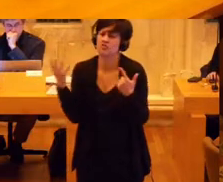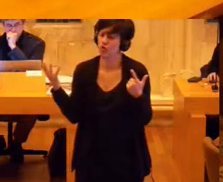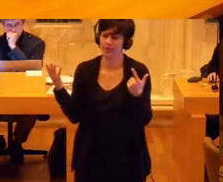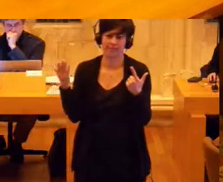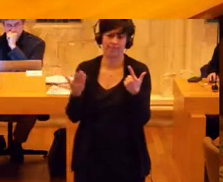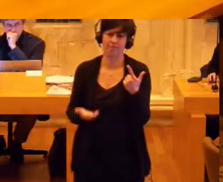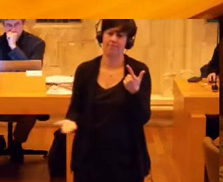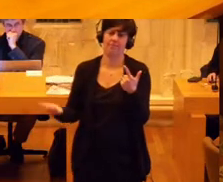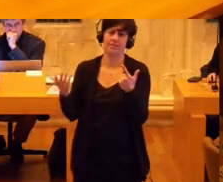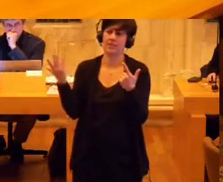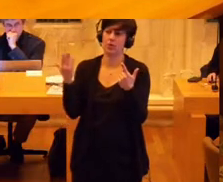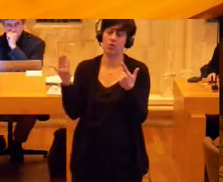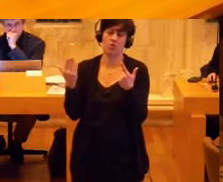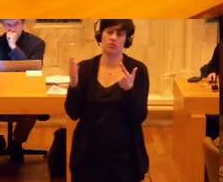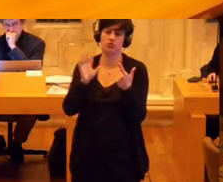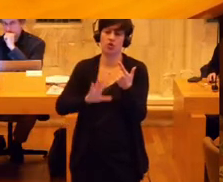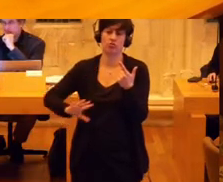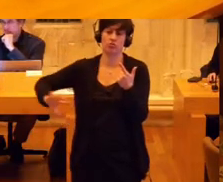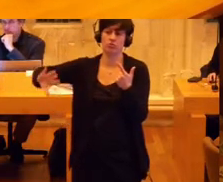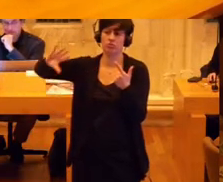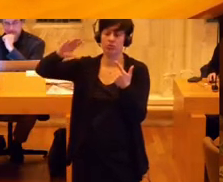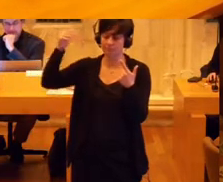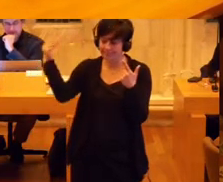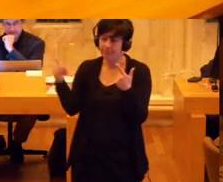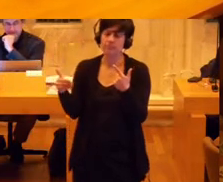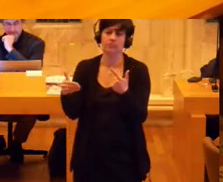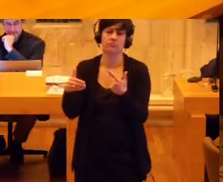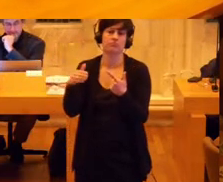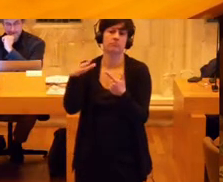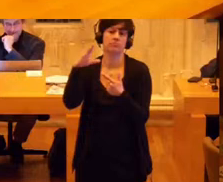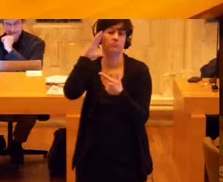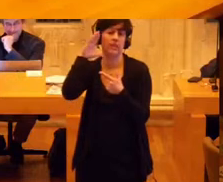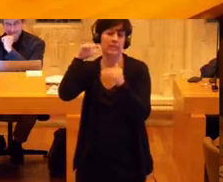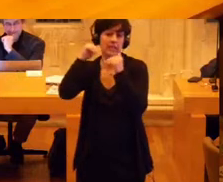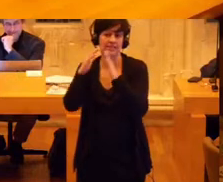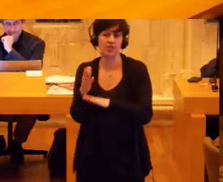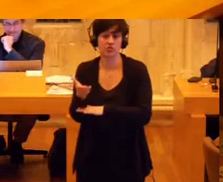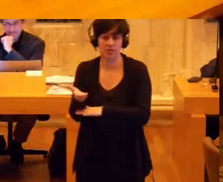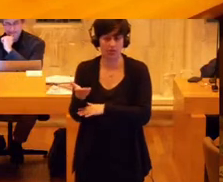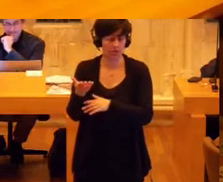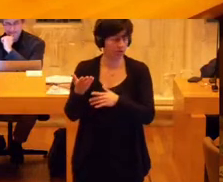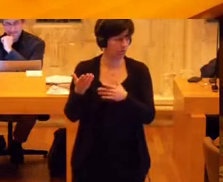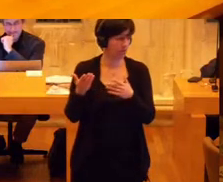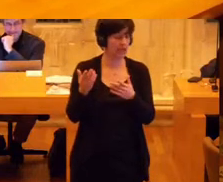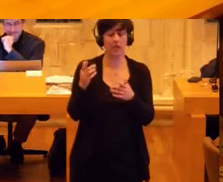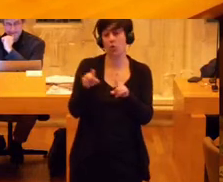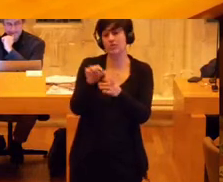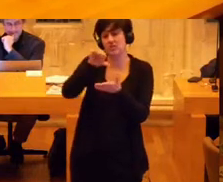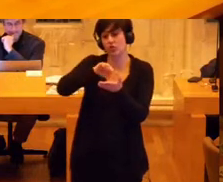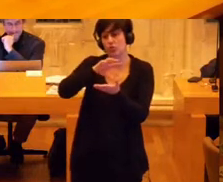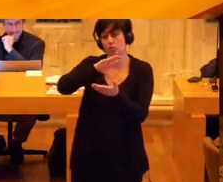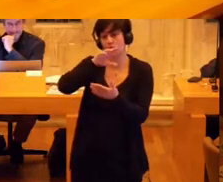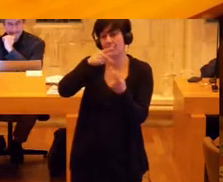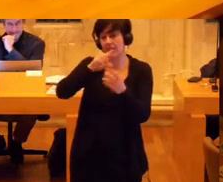Caen, des zones qui sont davantage résidentielles et notre centre-ville.